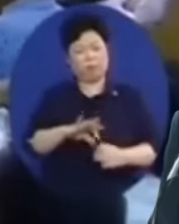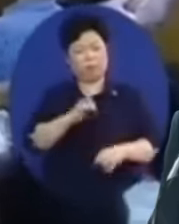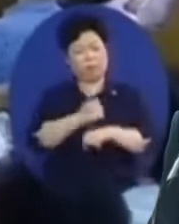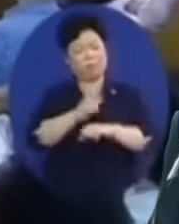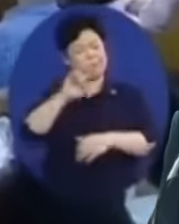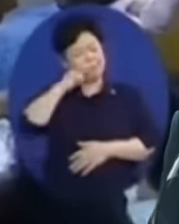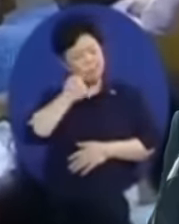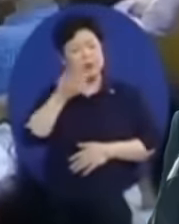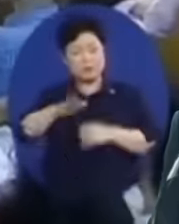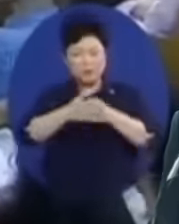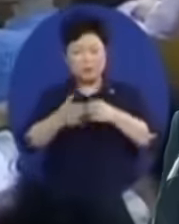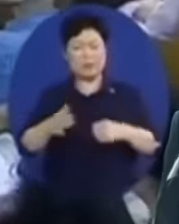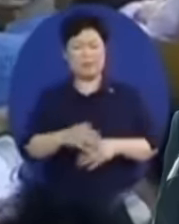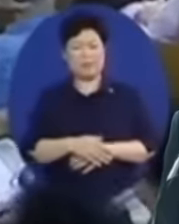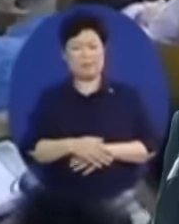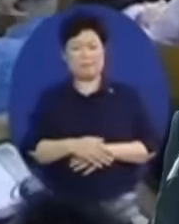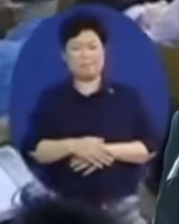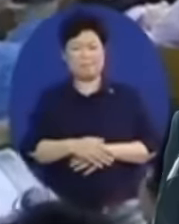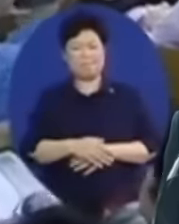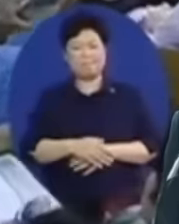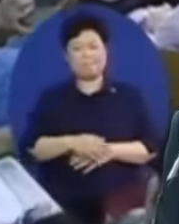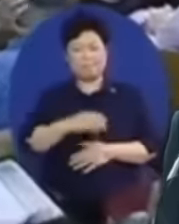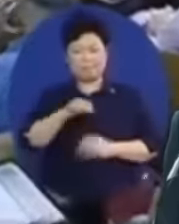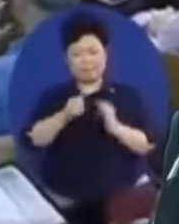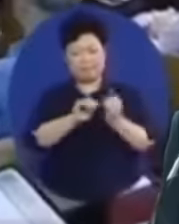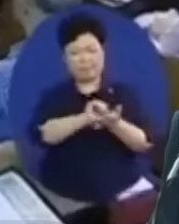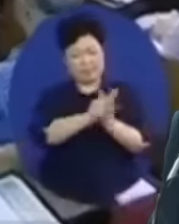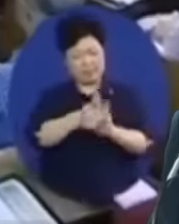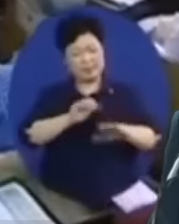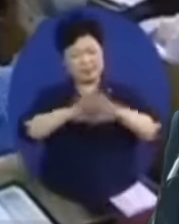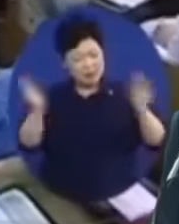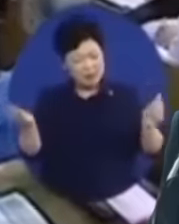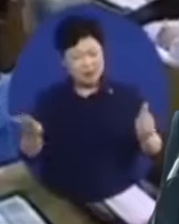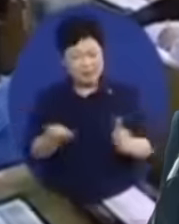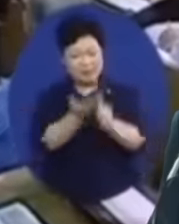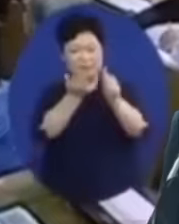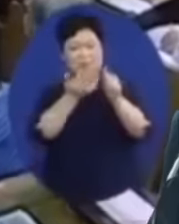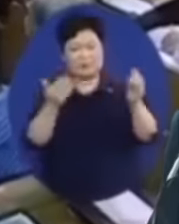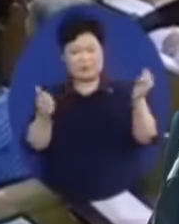그러므로 자식 다 키워 장가 보내고 나도